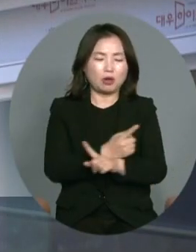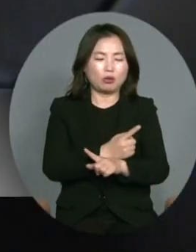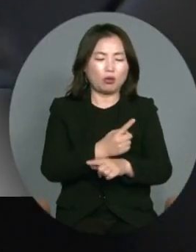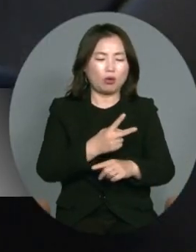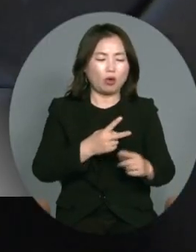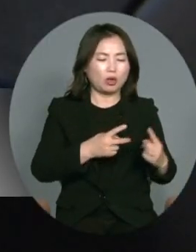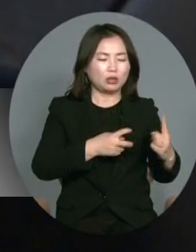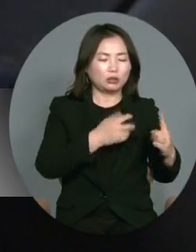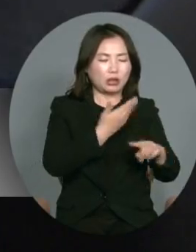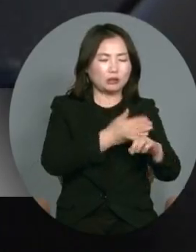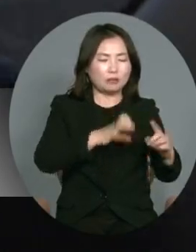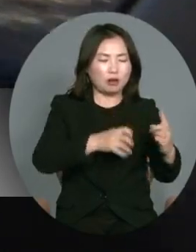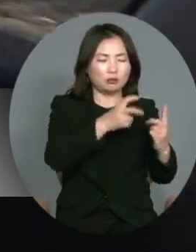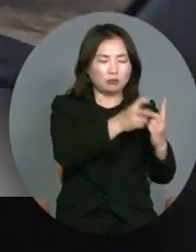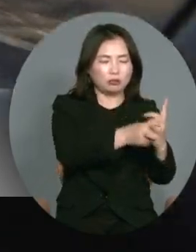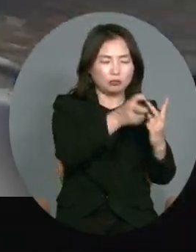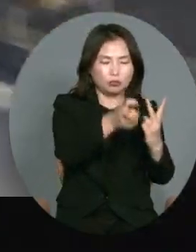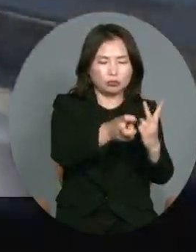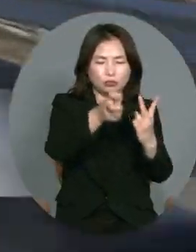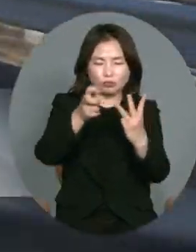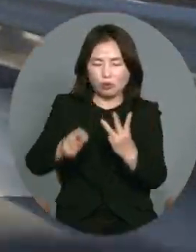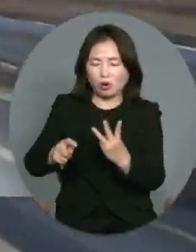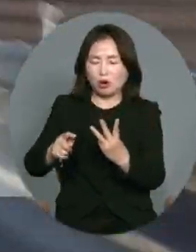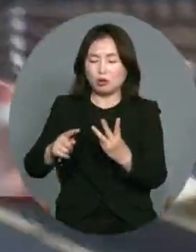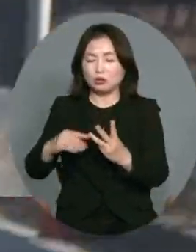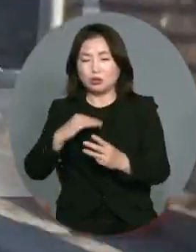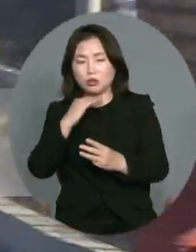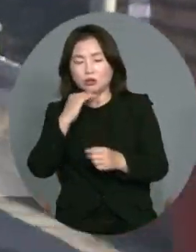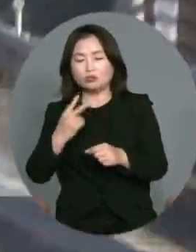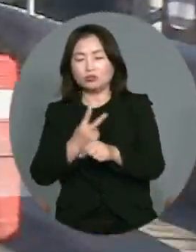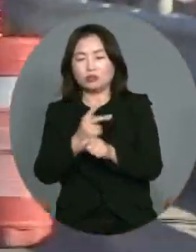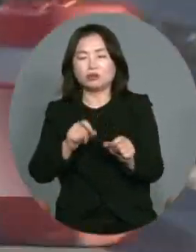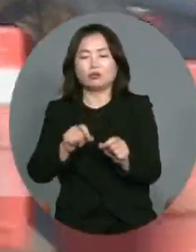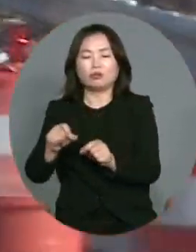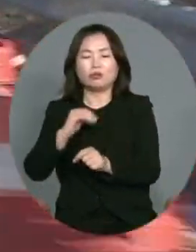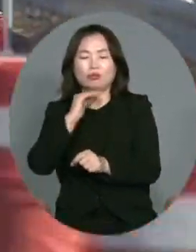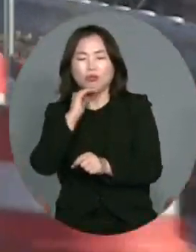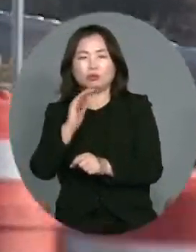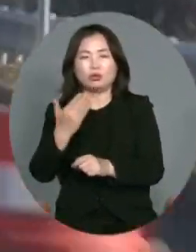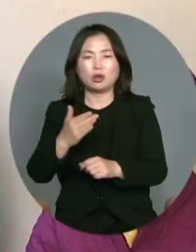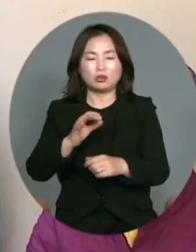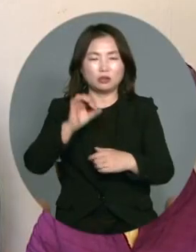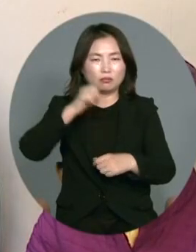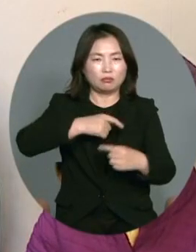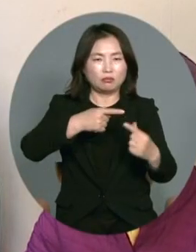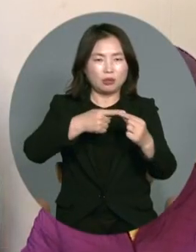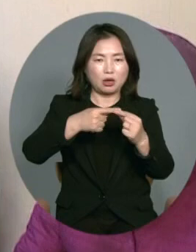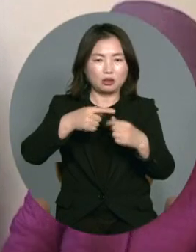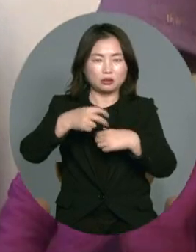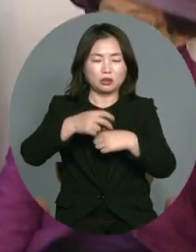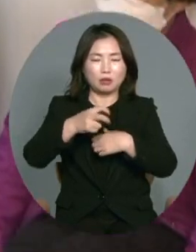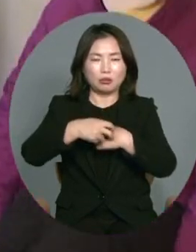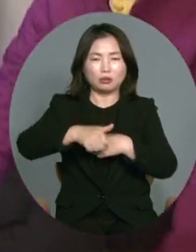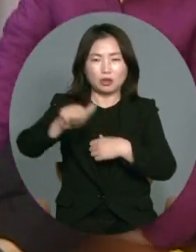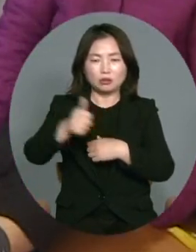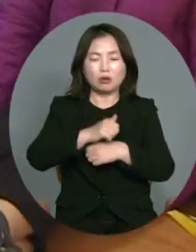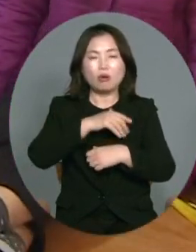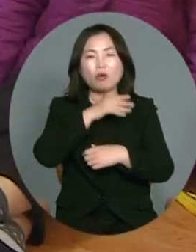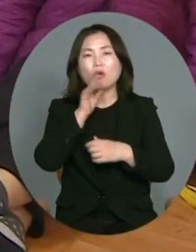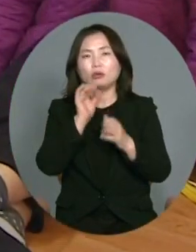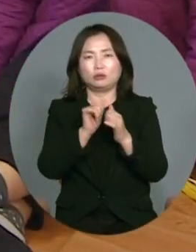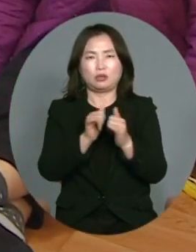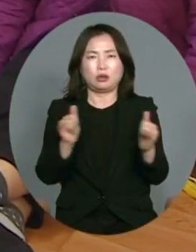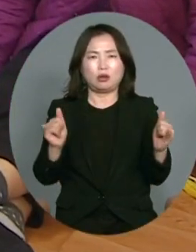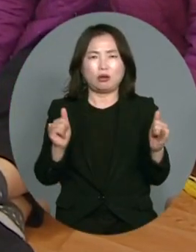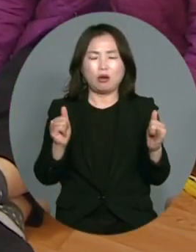노선이 바뀌면서 첫차 시간이 2시간 이상 뒤로 밀린 겁니다. 아침 첫 차로 시내 병원을 다니던 마을